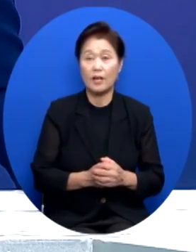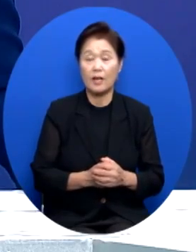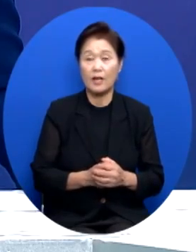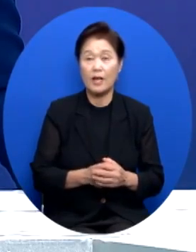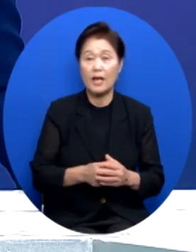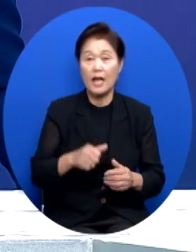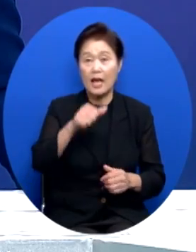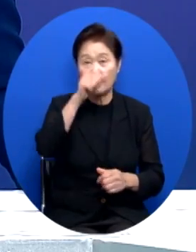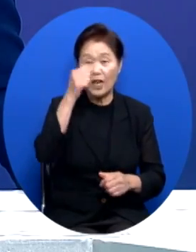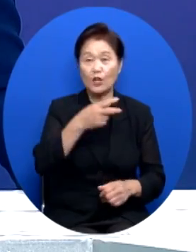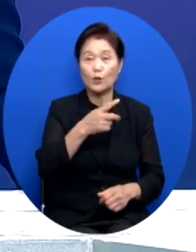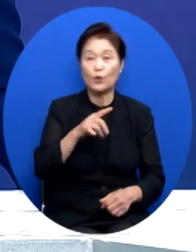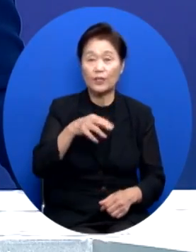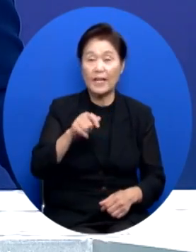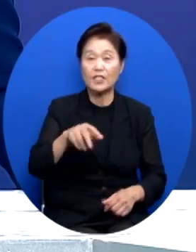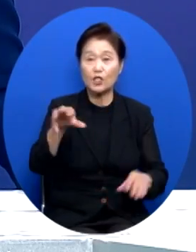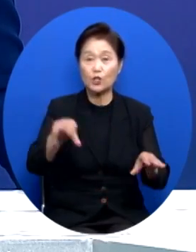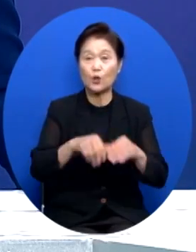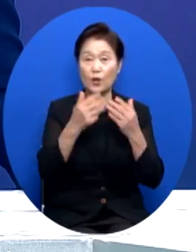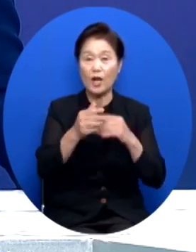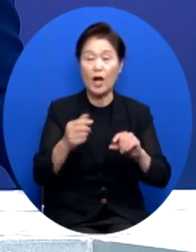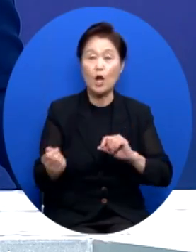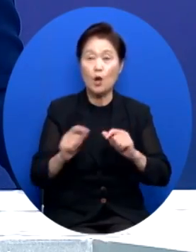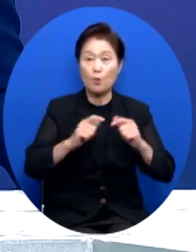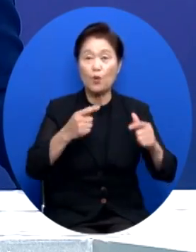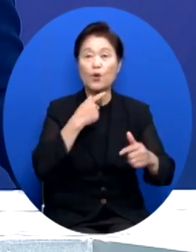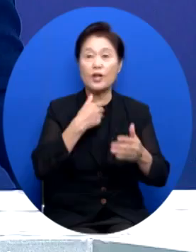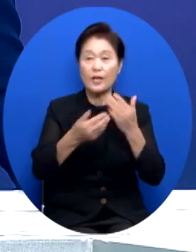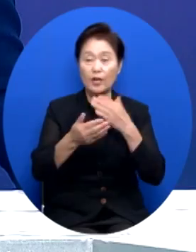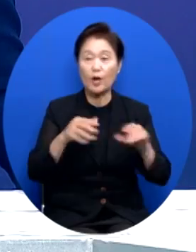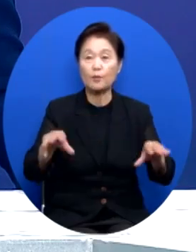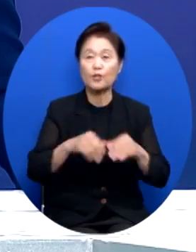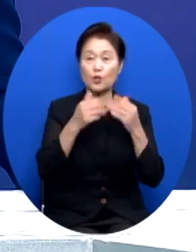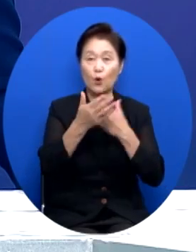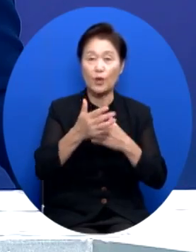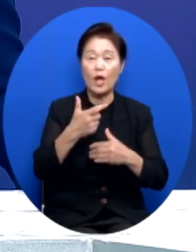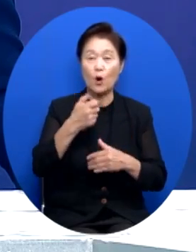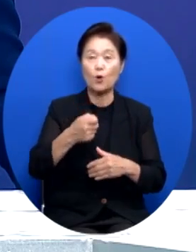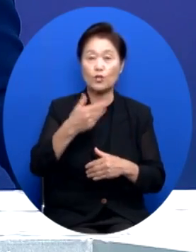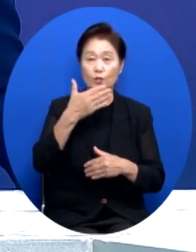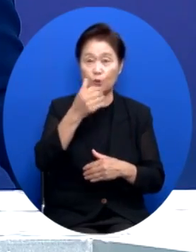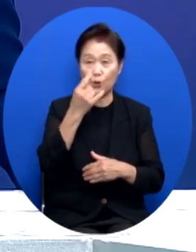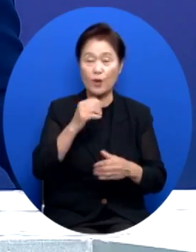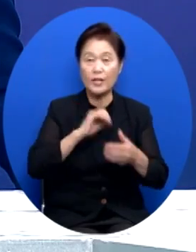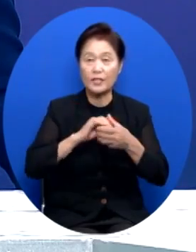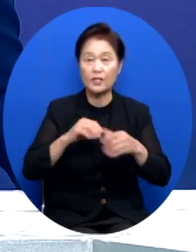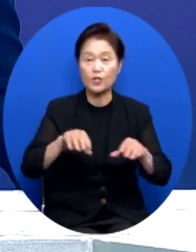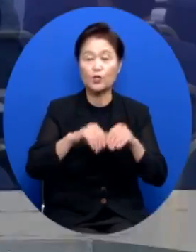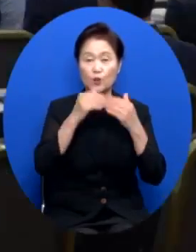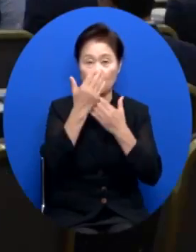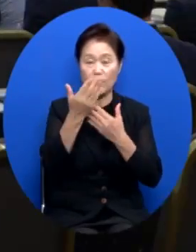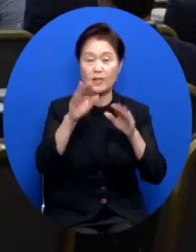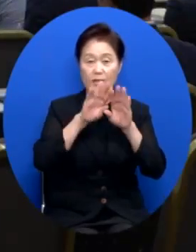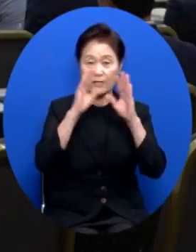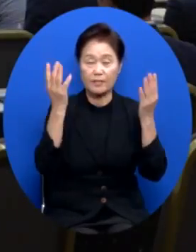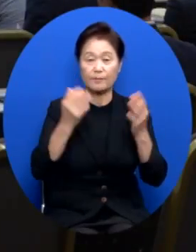대한예수교장로회 대신총회가 부흥을 경험케 하는 총회를 주제로 제59회 정기총회를 개최했습니다.